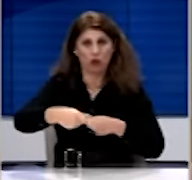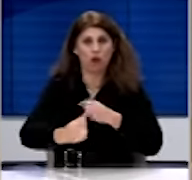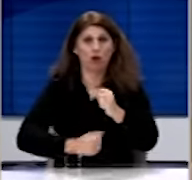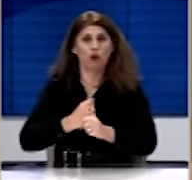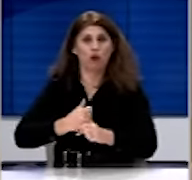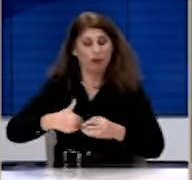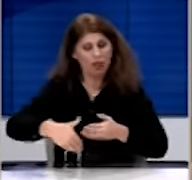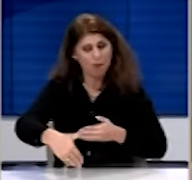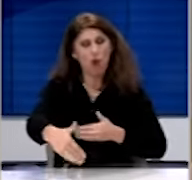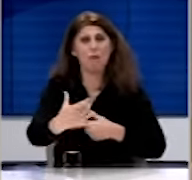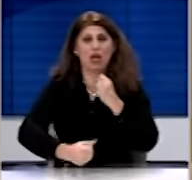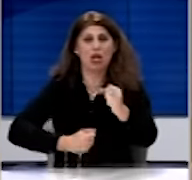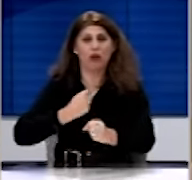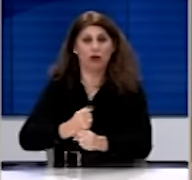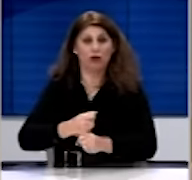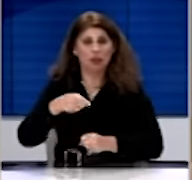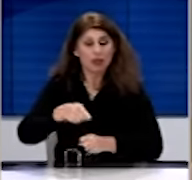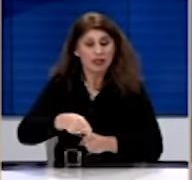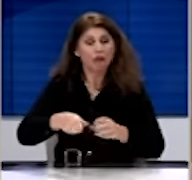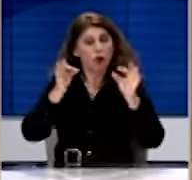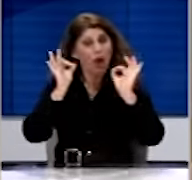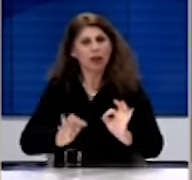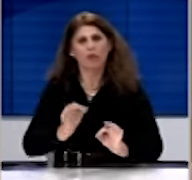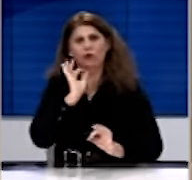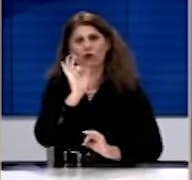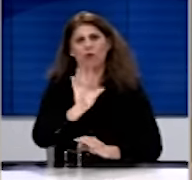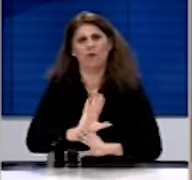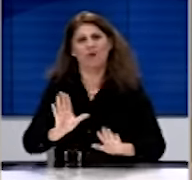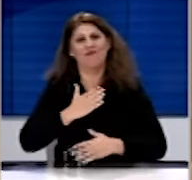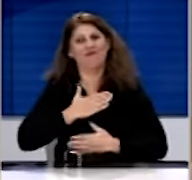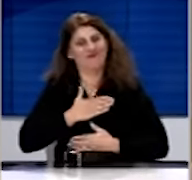τα επόμενα χρόνια, σε αυτόν ακριβώς το σκοπό. Σας ευχαριστώ.